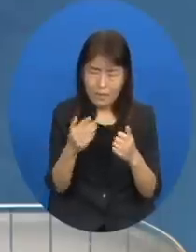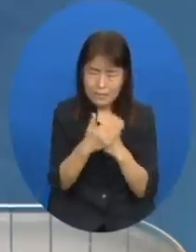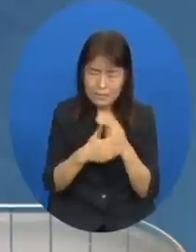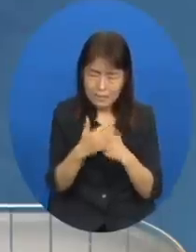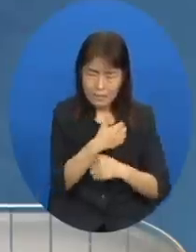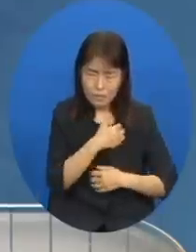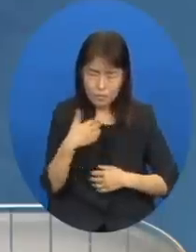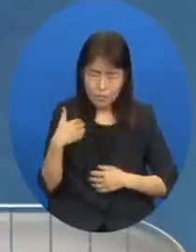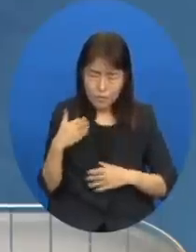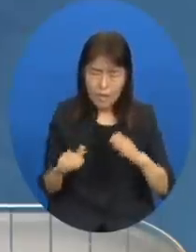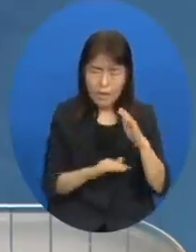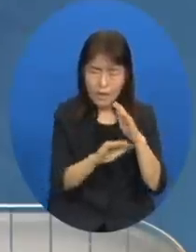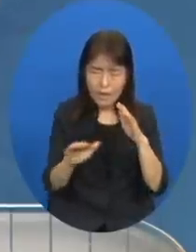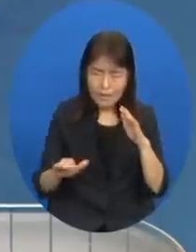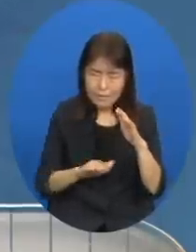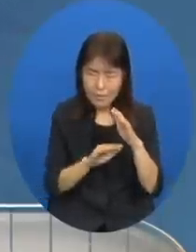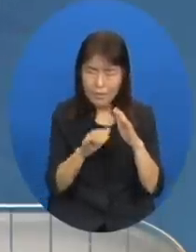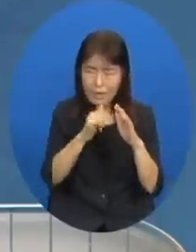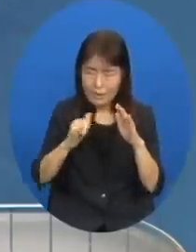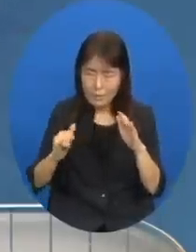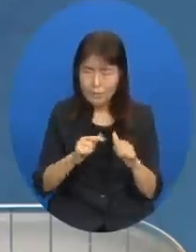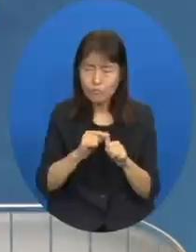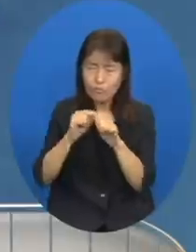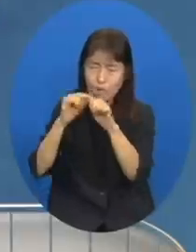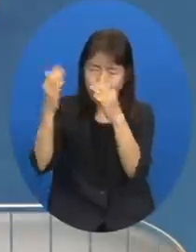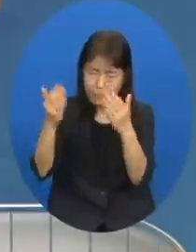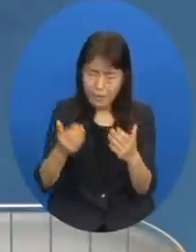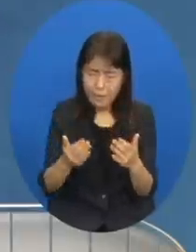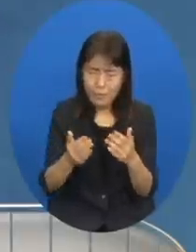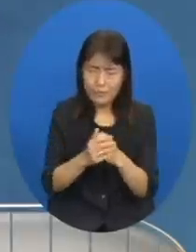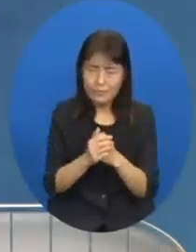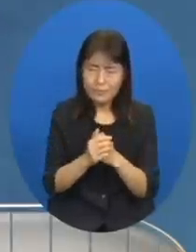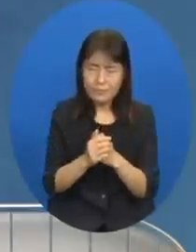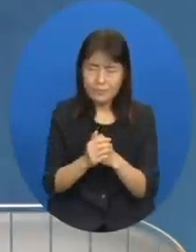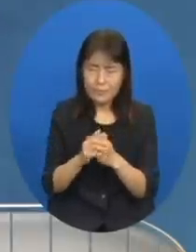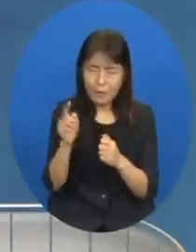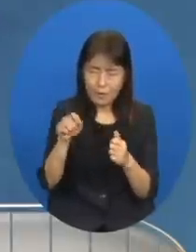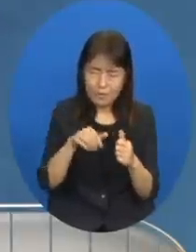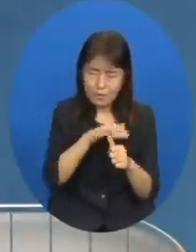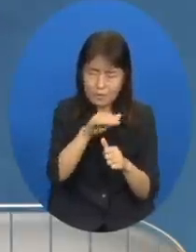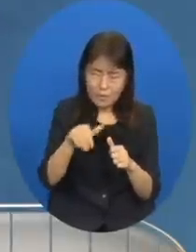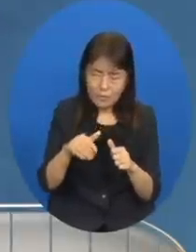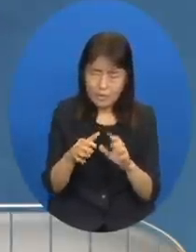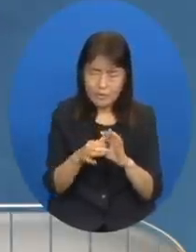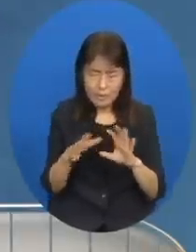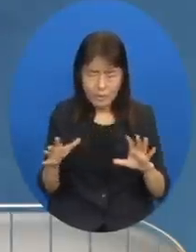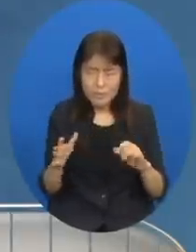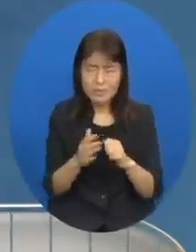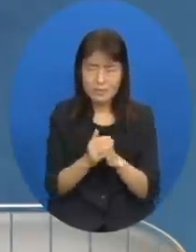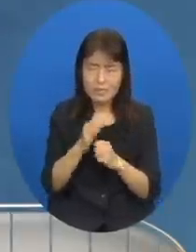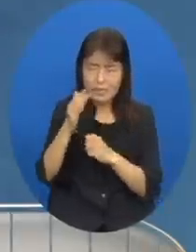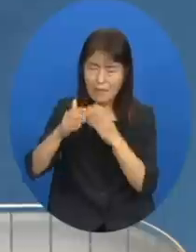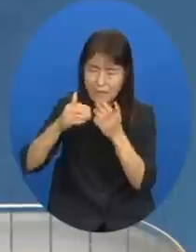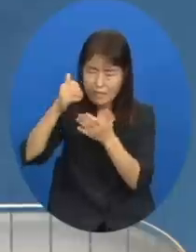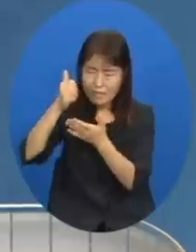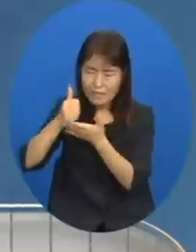가정은 온 가족이 다 구원을 받으며 어떤 처지와 형편에서도 하나님